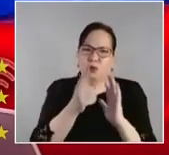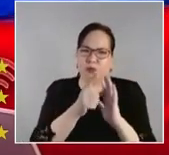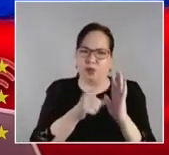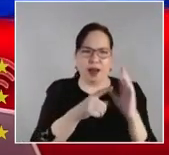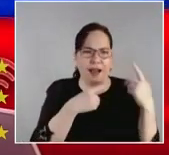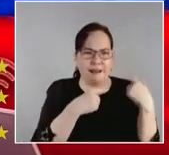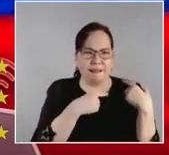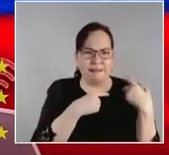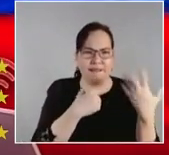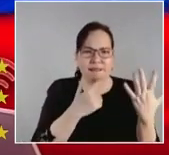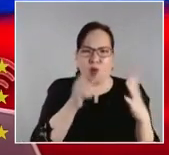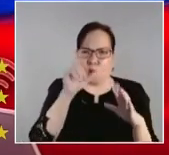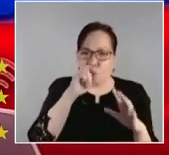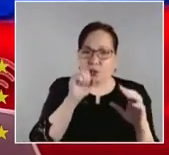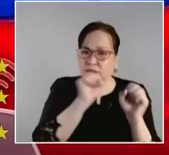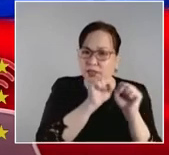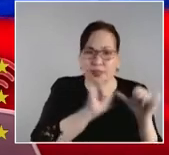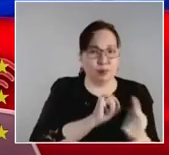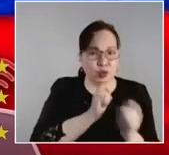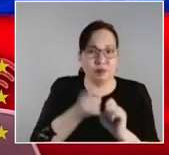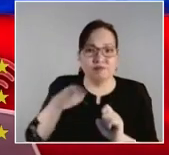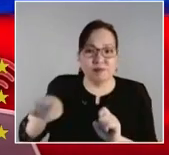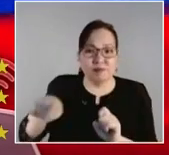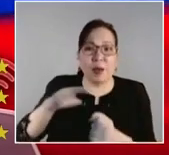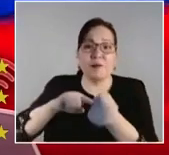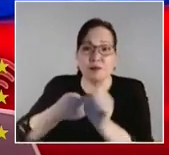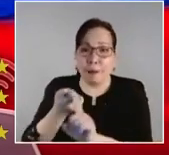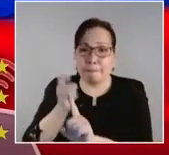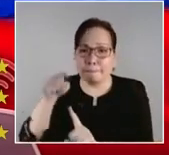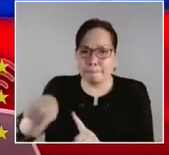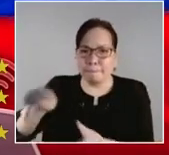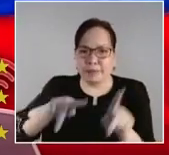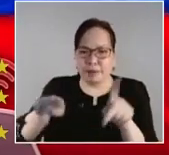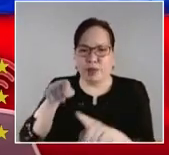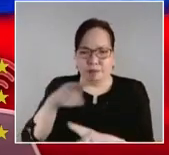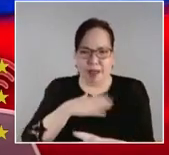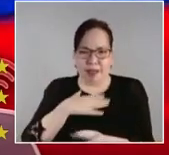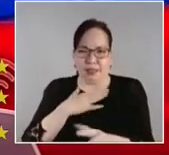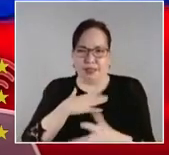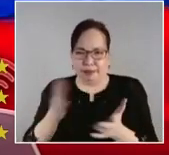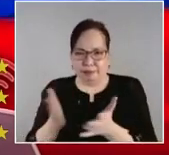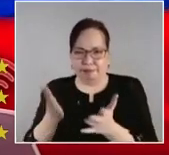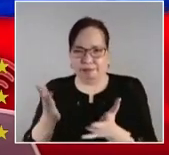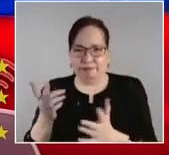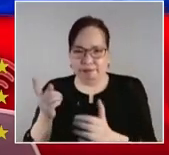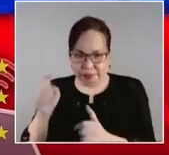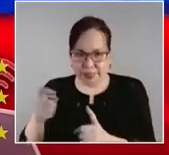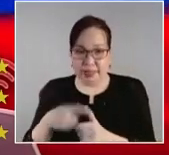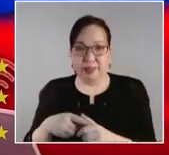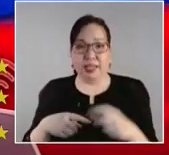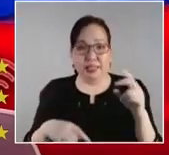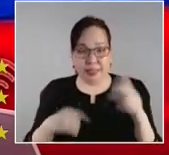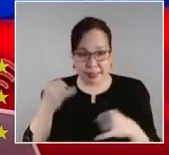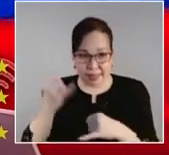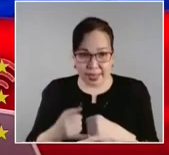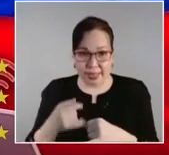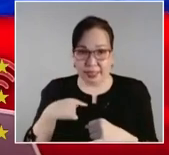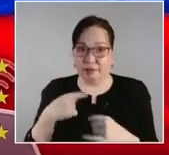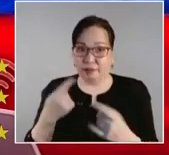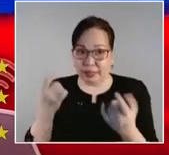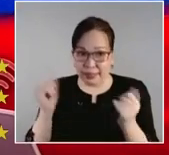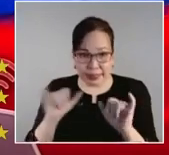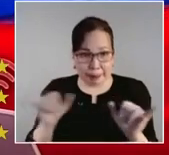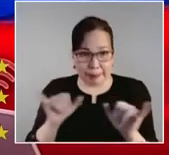dating sistema na nagpapahirap sa sambayan ng Pilipino. And lastly po, kung ako po ay mabigyan ng